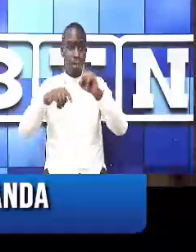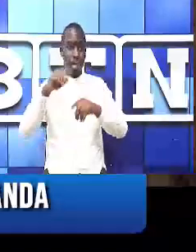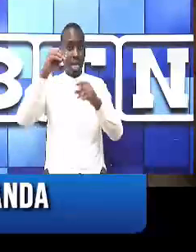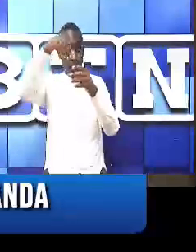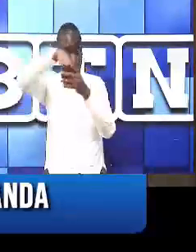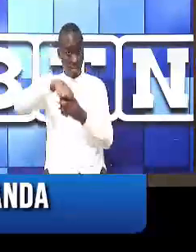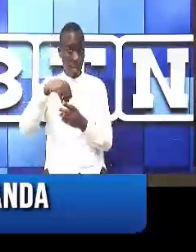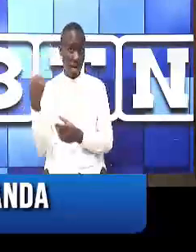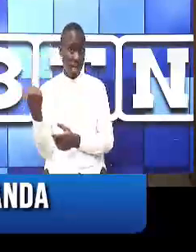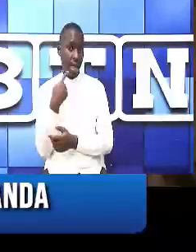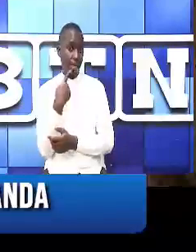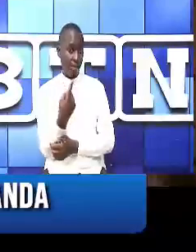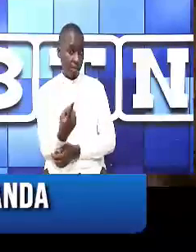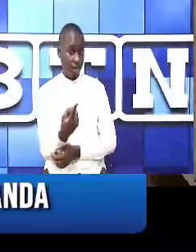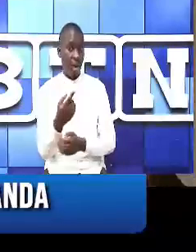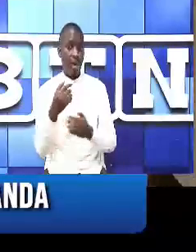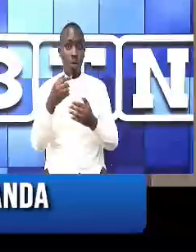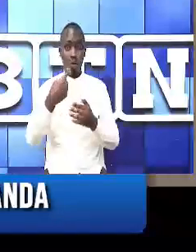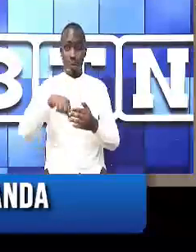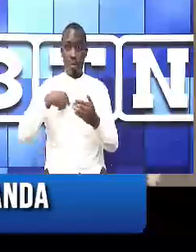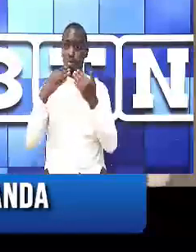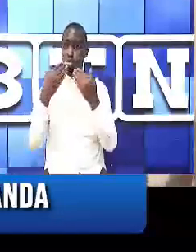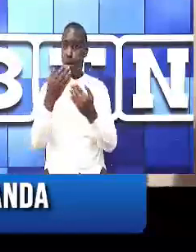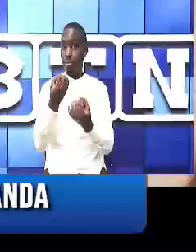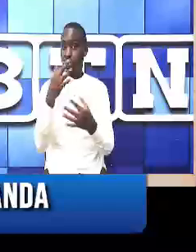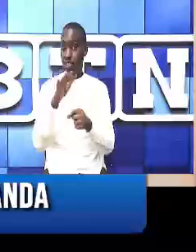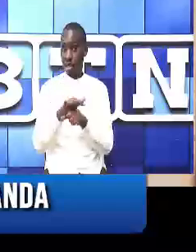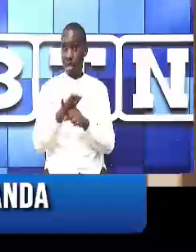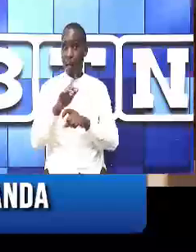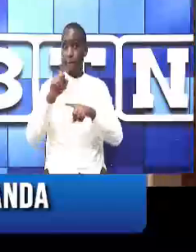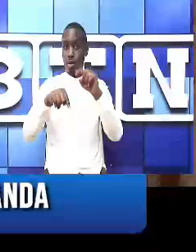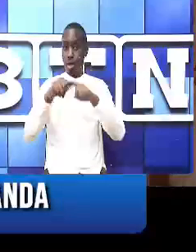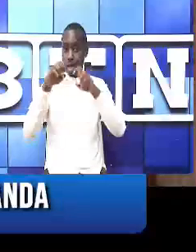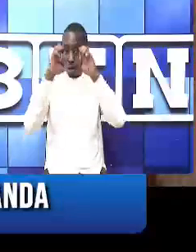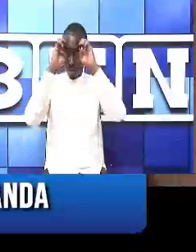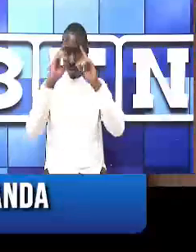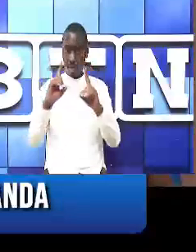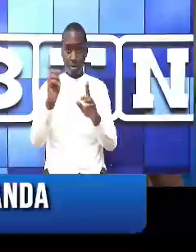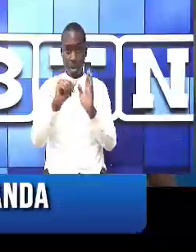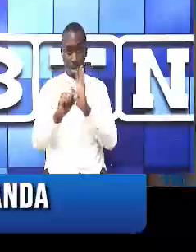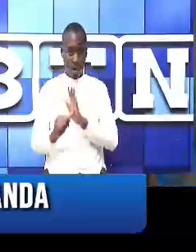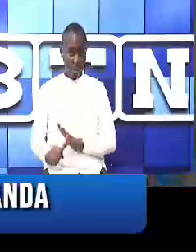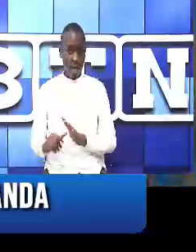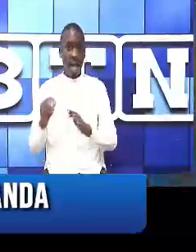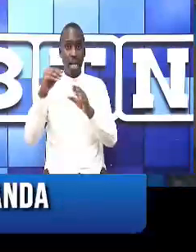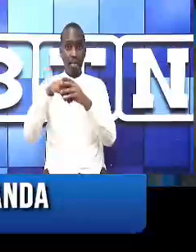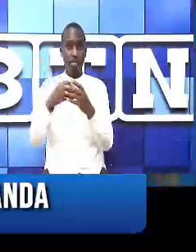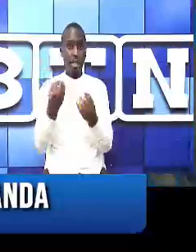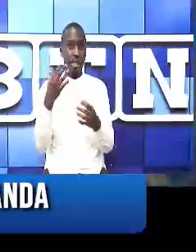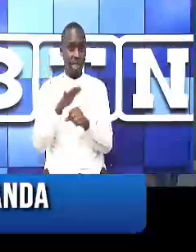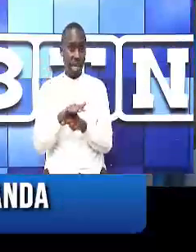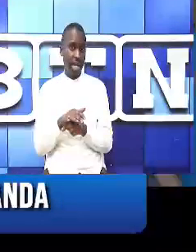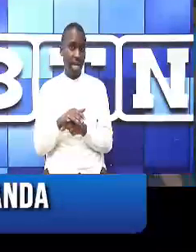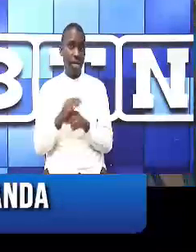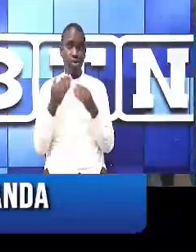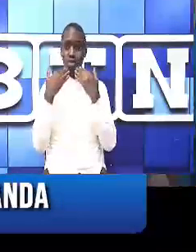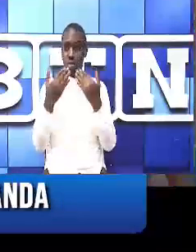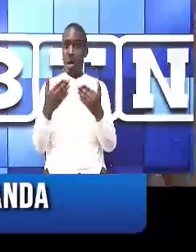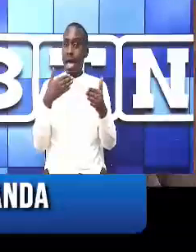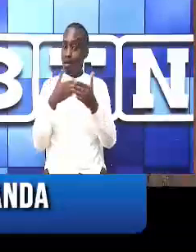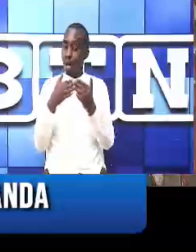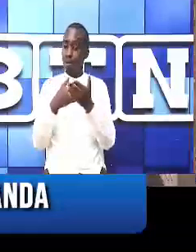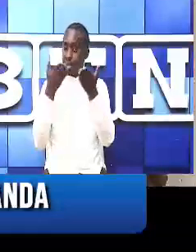nibyo risa amavuga ko hari ibyo dushima byinshi ariho politiki y'uburezi budaheza irimo byinshi cyane byiza cyane ubu imbogamizi